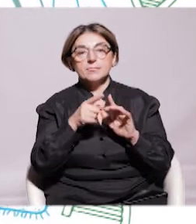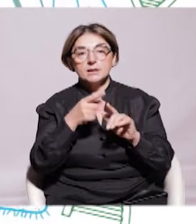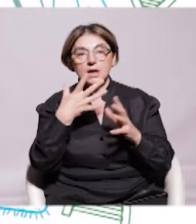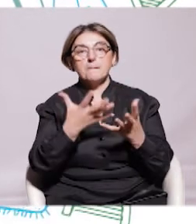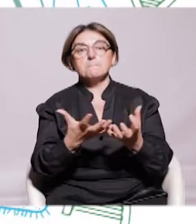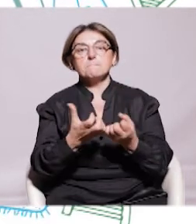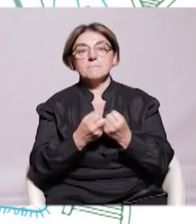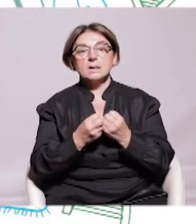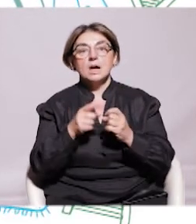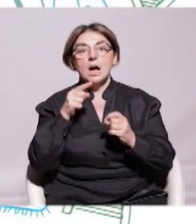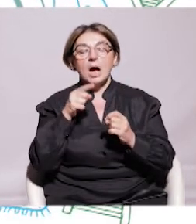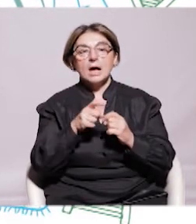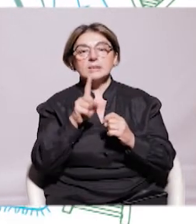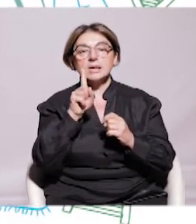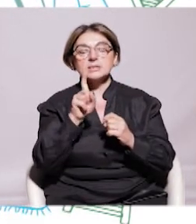და მივიღებთ